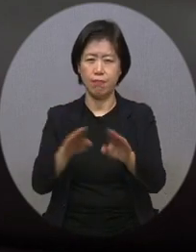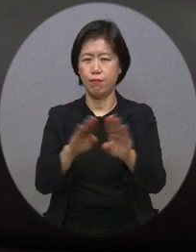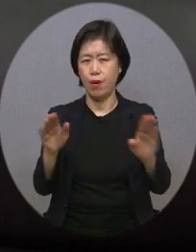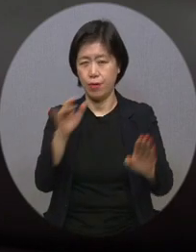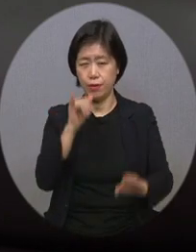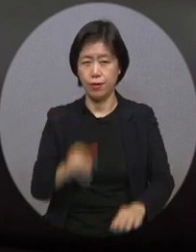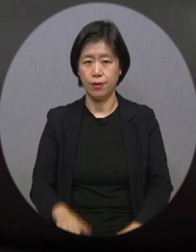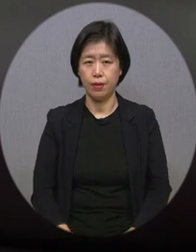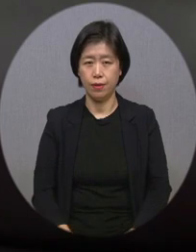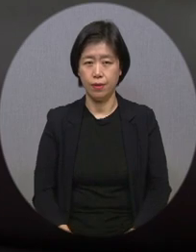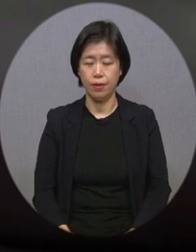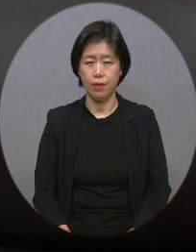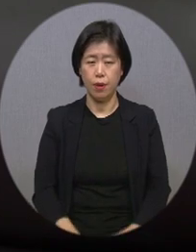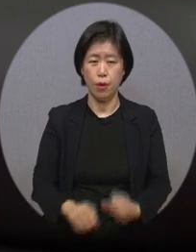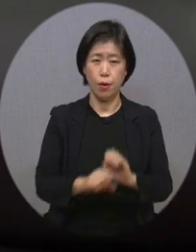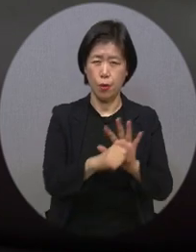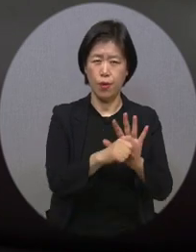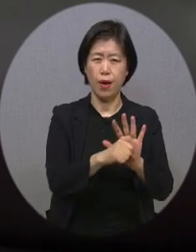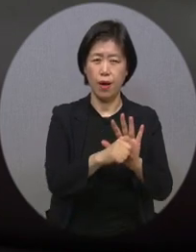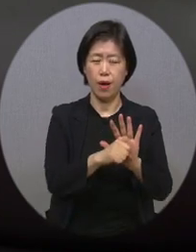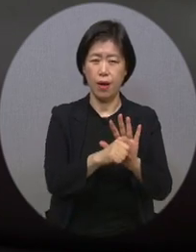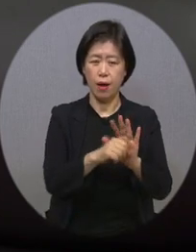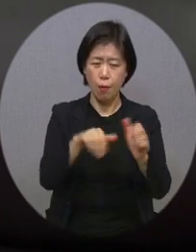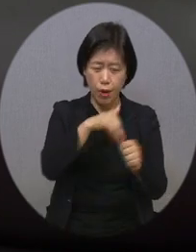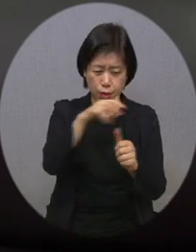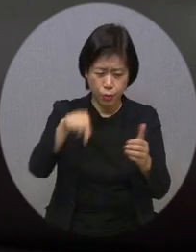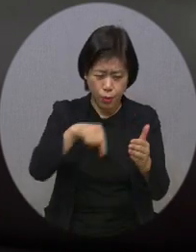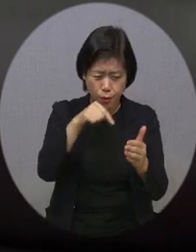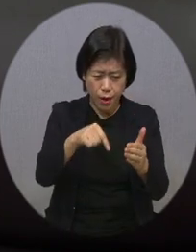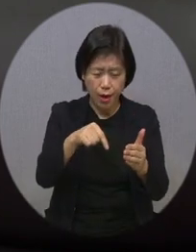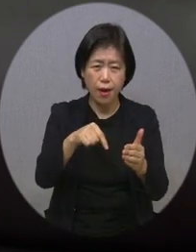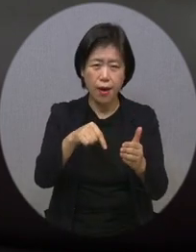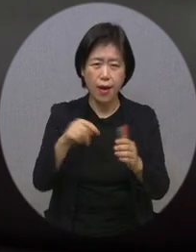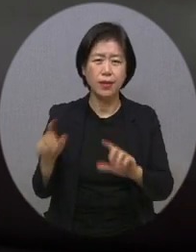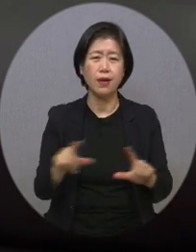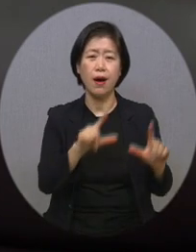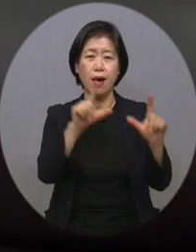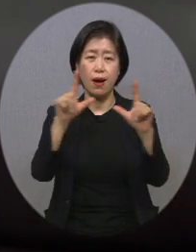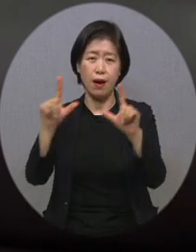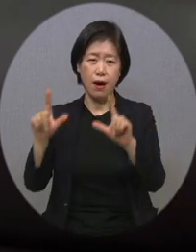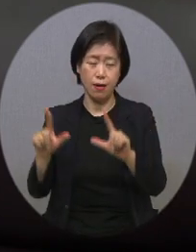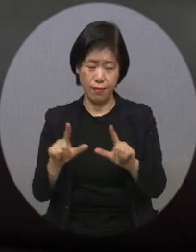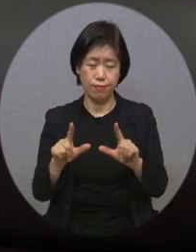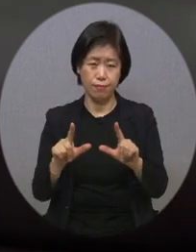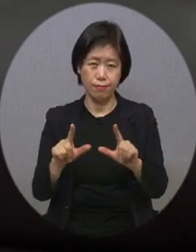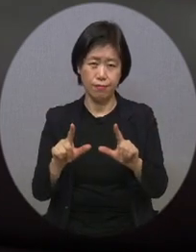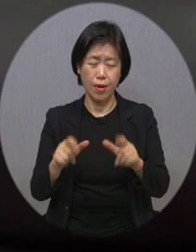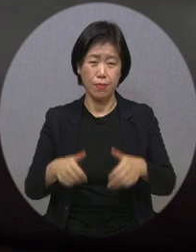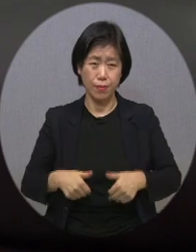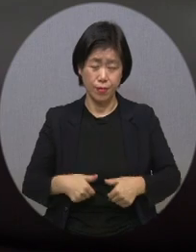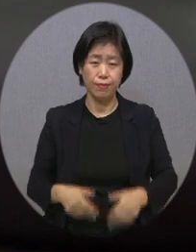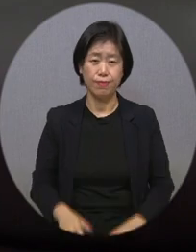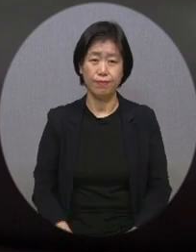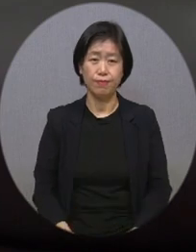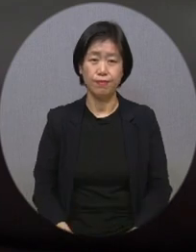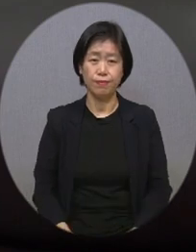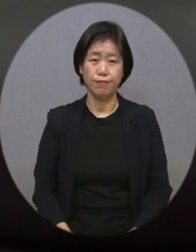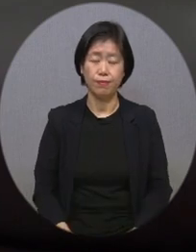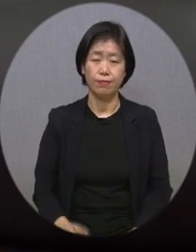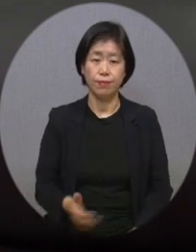위드 코로나라는 시대를 지금 맞이하게 됐는데요. 정말 우리 국민 여러분께서, 우리 시민